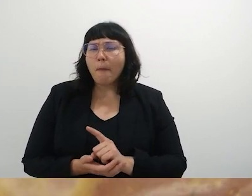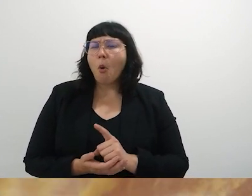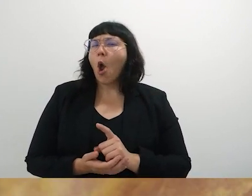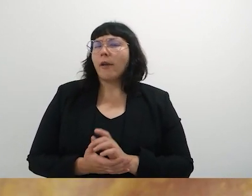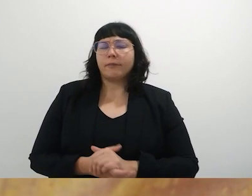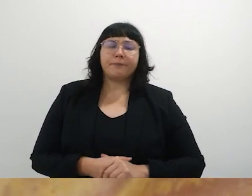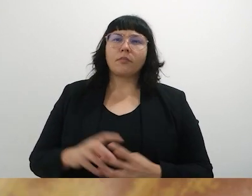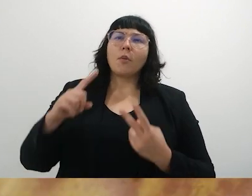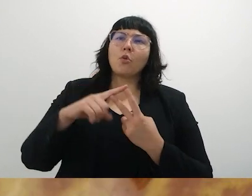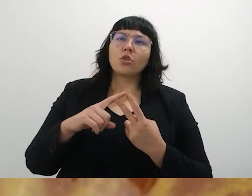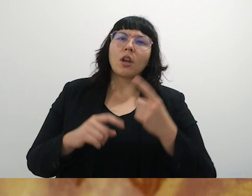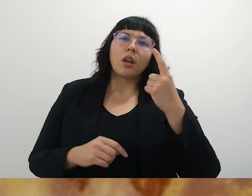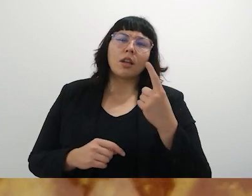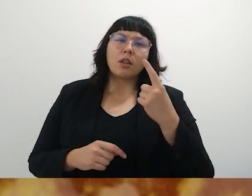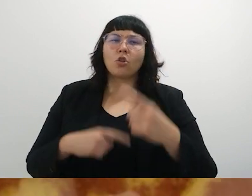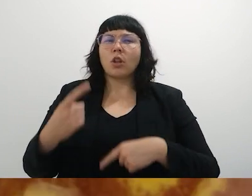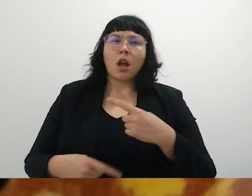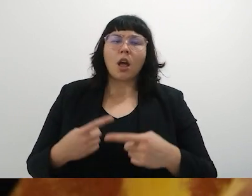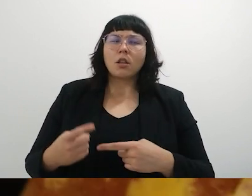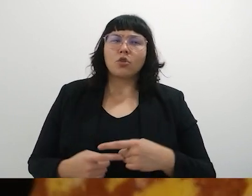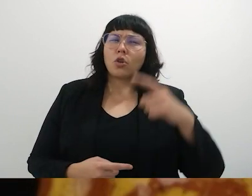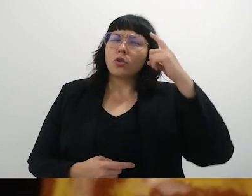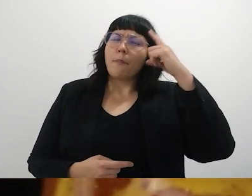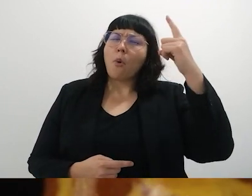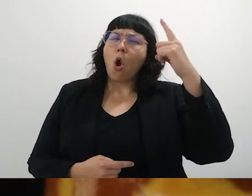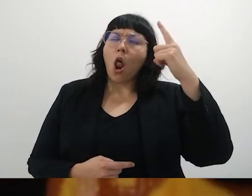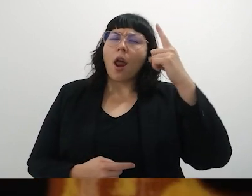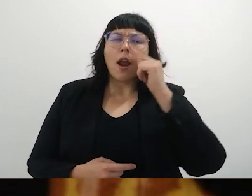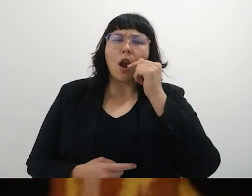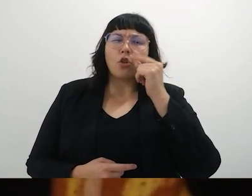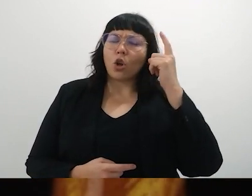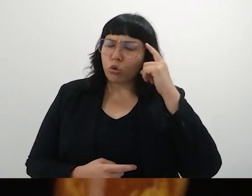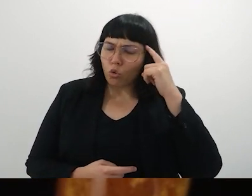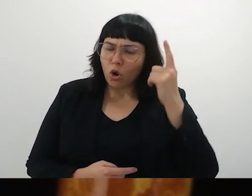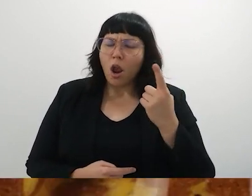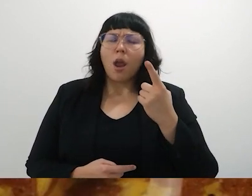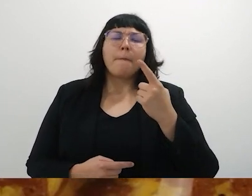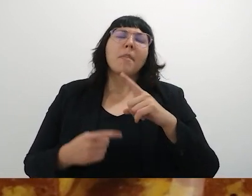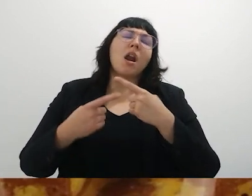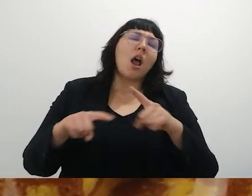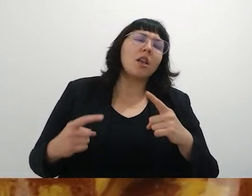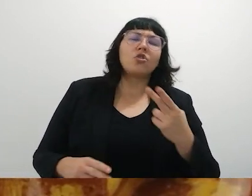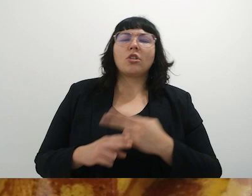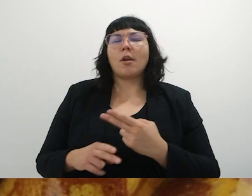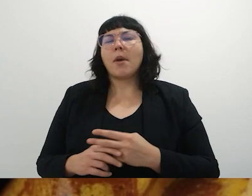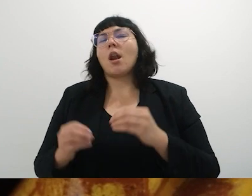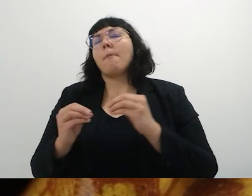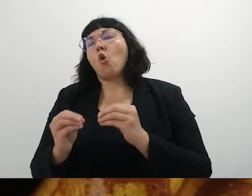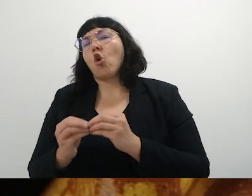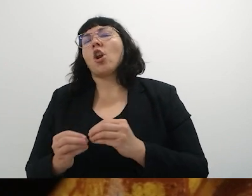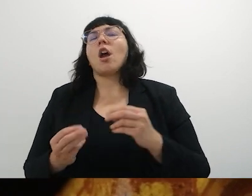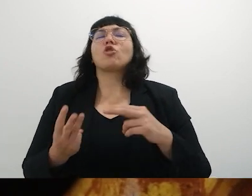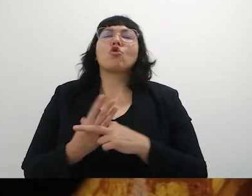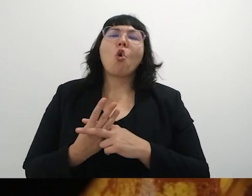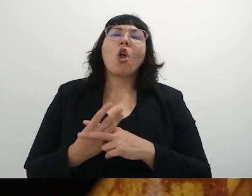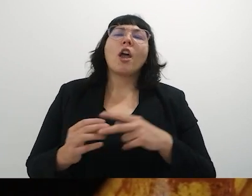kulture. Ima brojne nazive. Zove se još i buklija, šule, čutura itd. u zavisnosti od oblika i dela